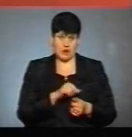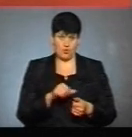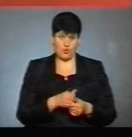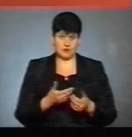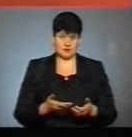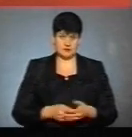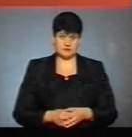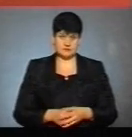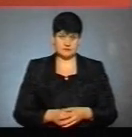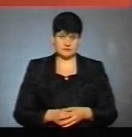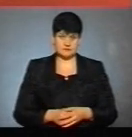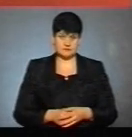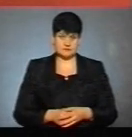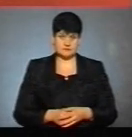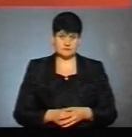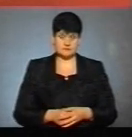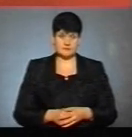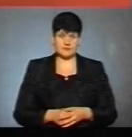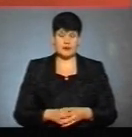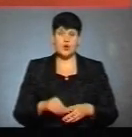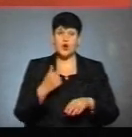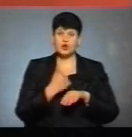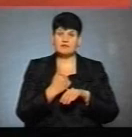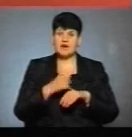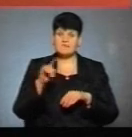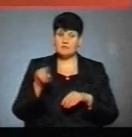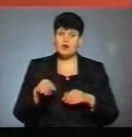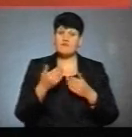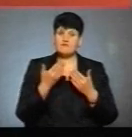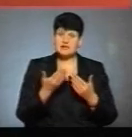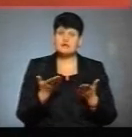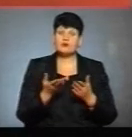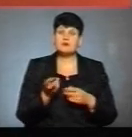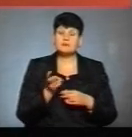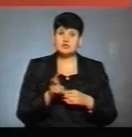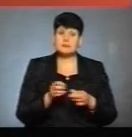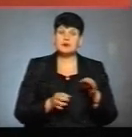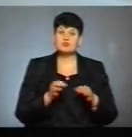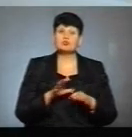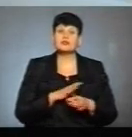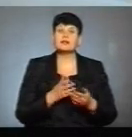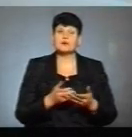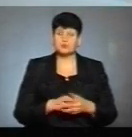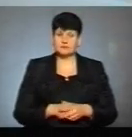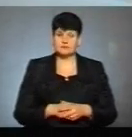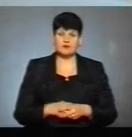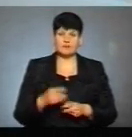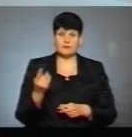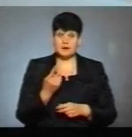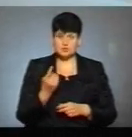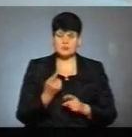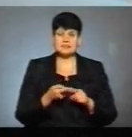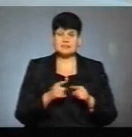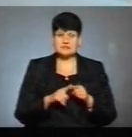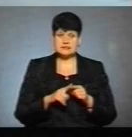говоримо. І все ж основна вимога ваша, з якої ви прийшли сьогодні під суд, була якою? Перш за все, відносно